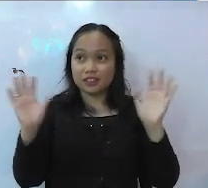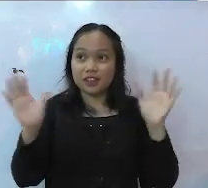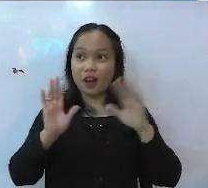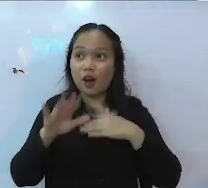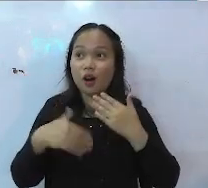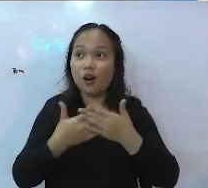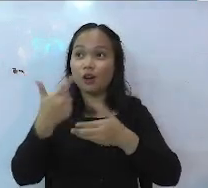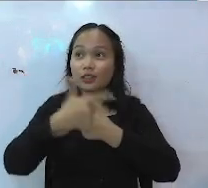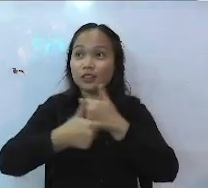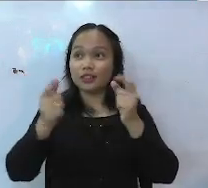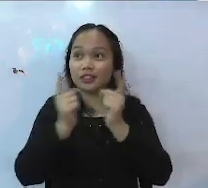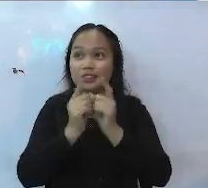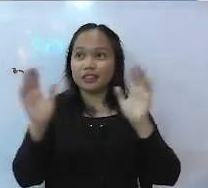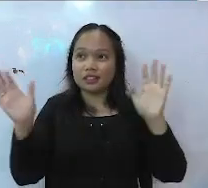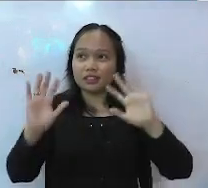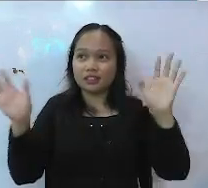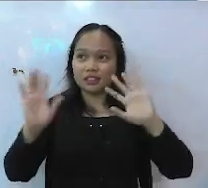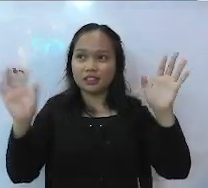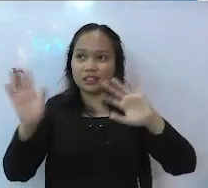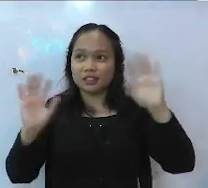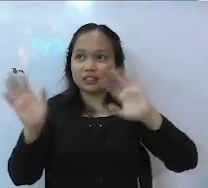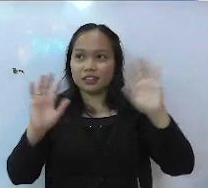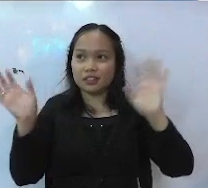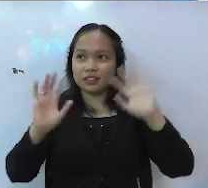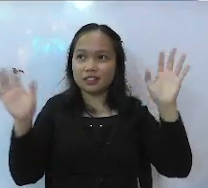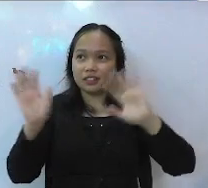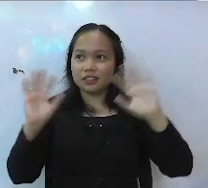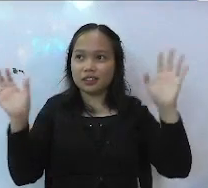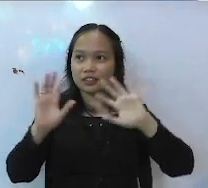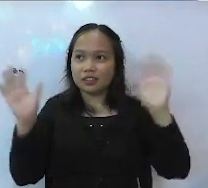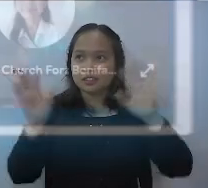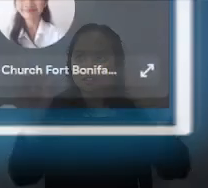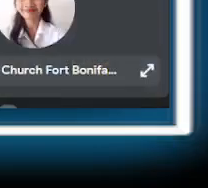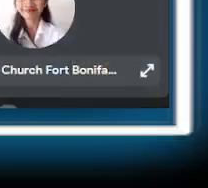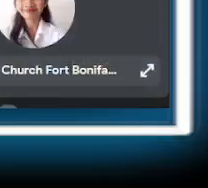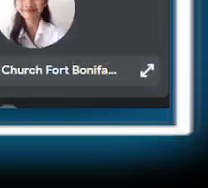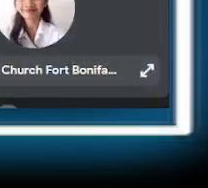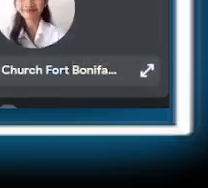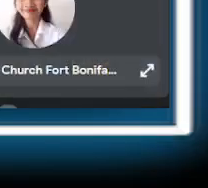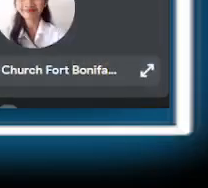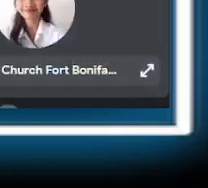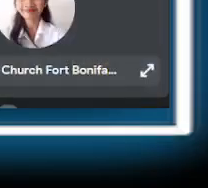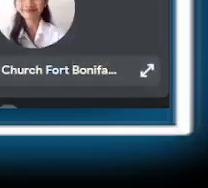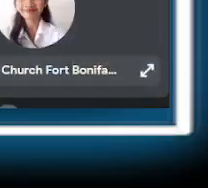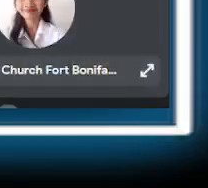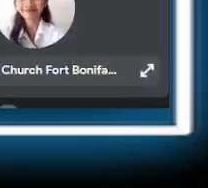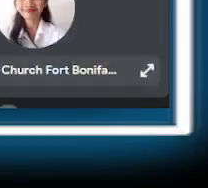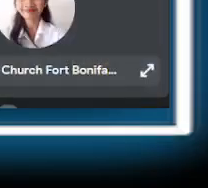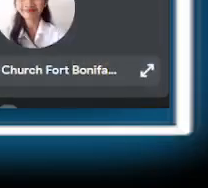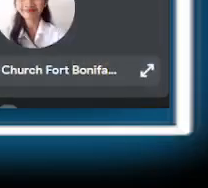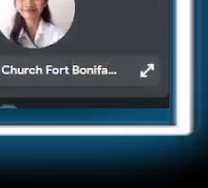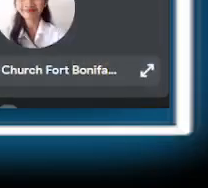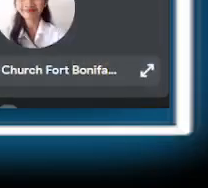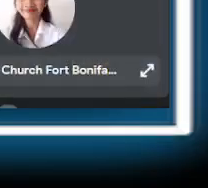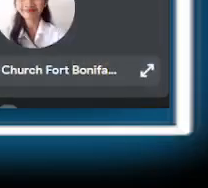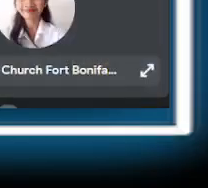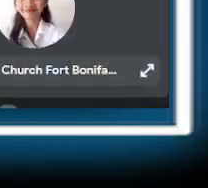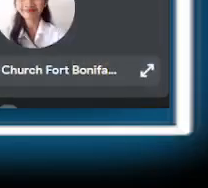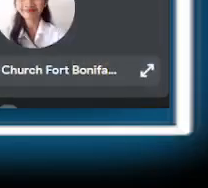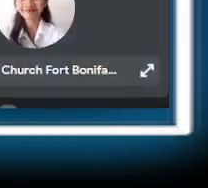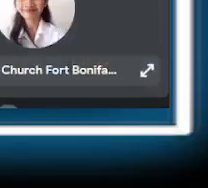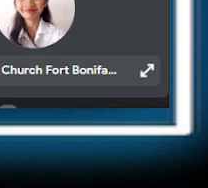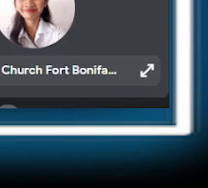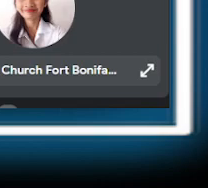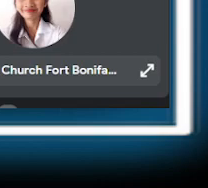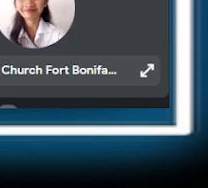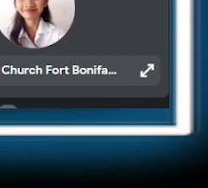kaway-kaway naman kayo diyan maraming salamat sa mga nad diyan and of course sa mga studio audience natin yan Maraming salamat